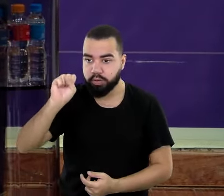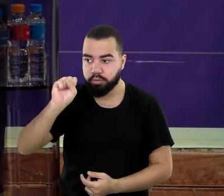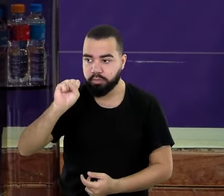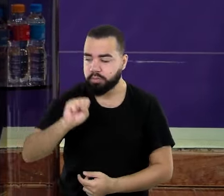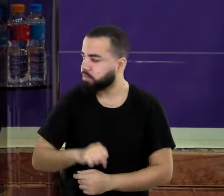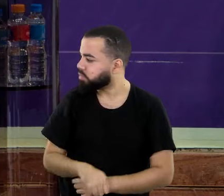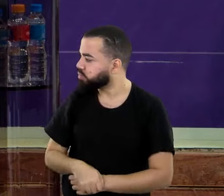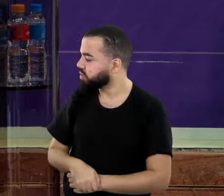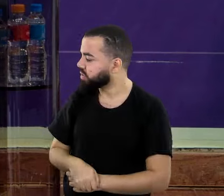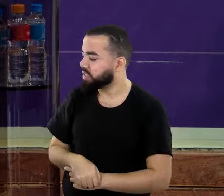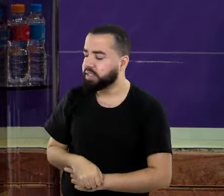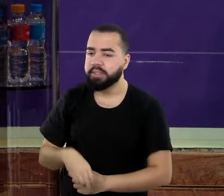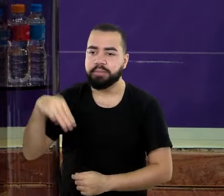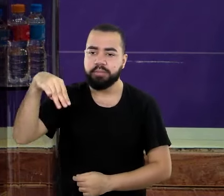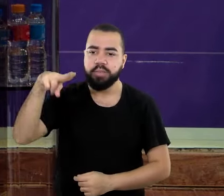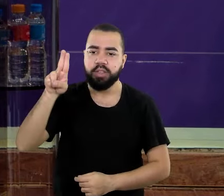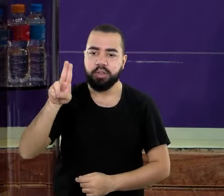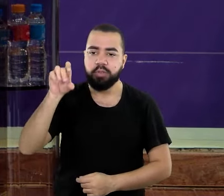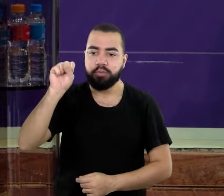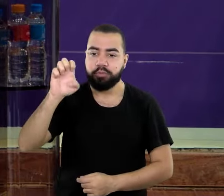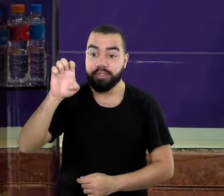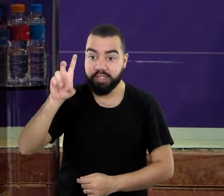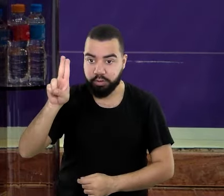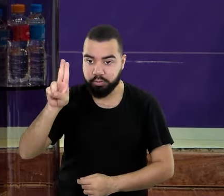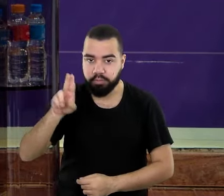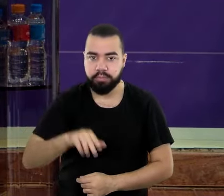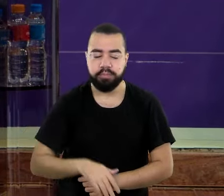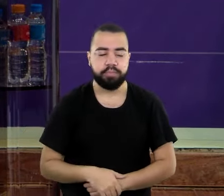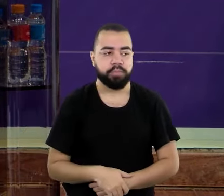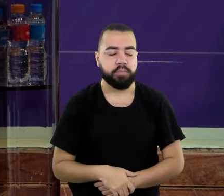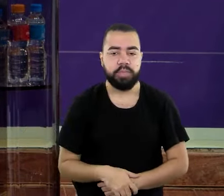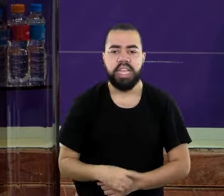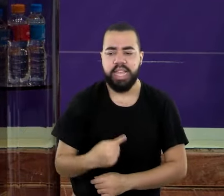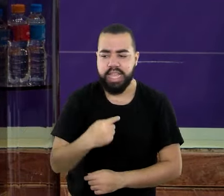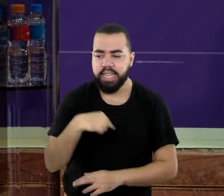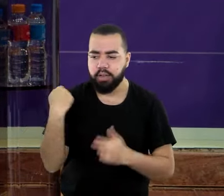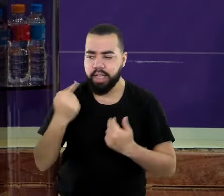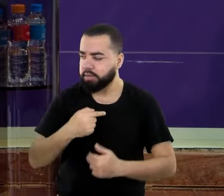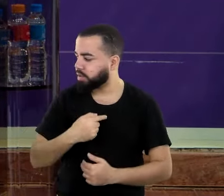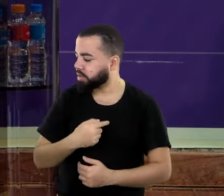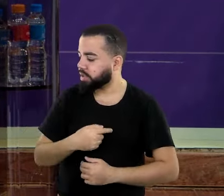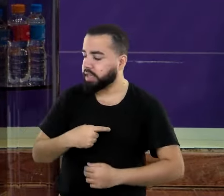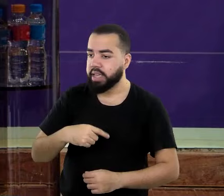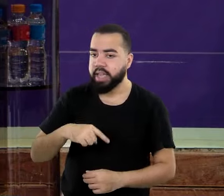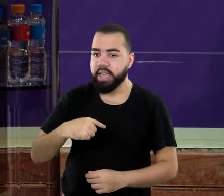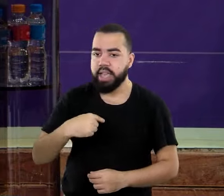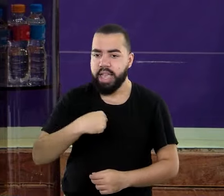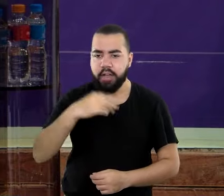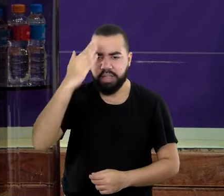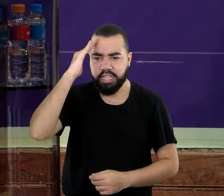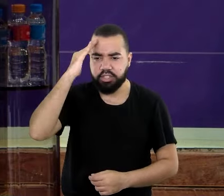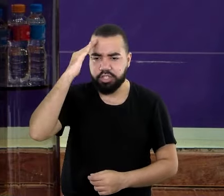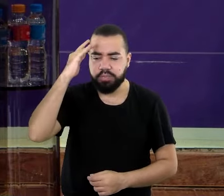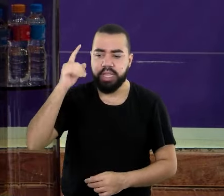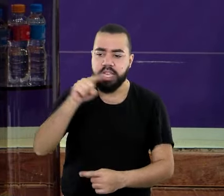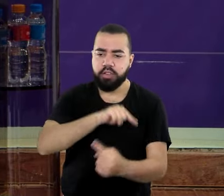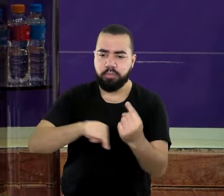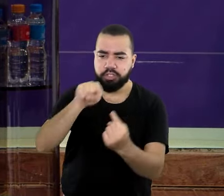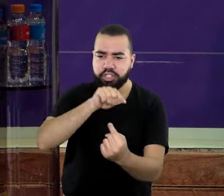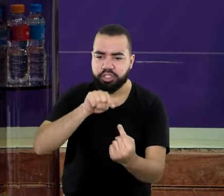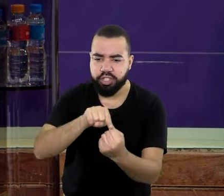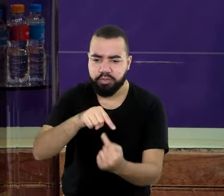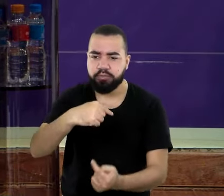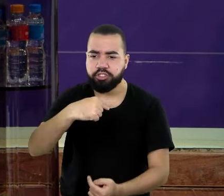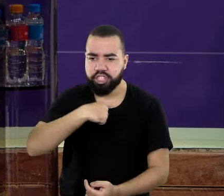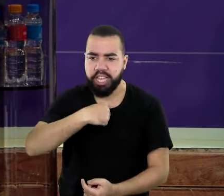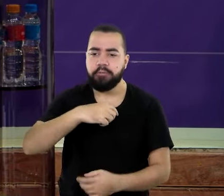바로 전도하는 것입니다. E eu sabia do propósito para ser o presidente do Supremo Conselho, era evangelização.